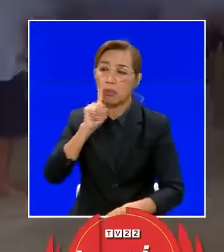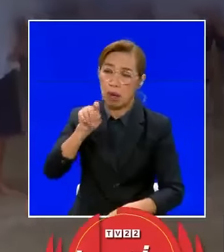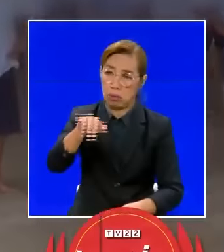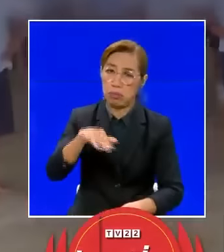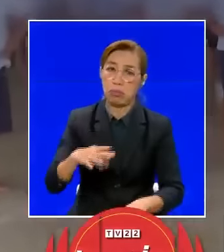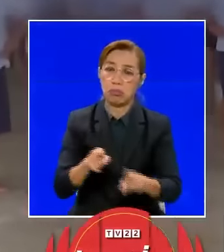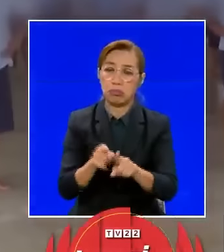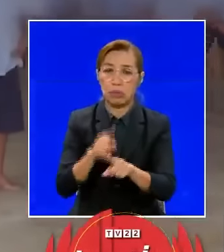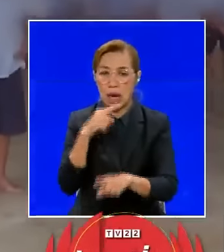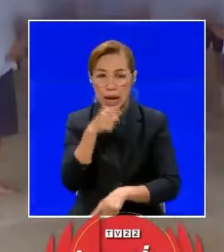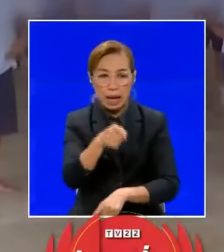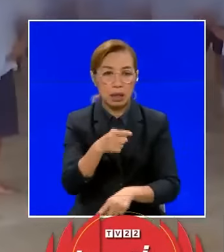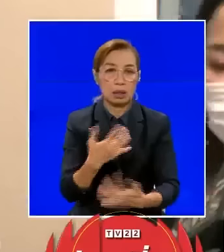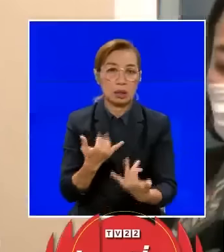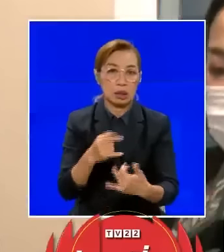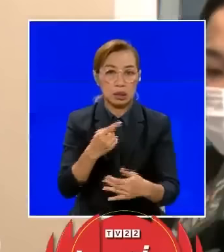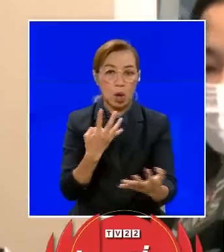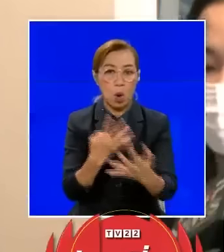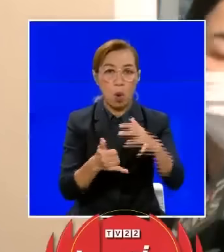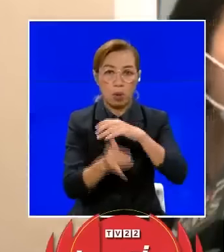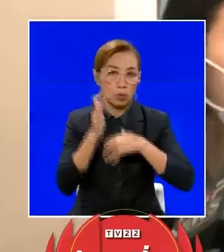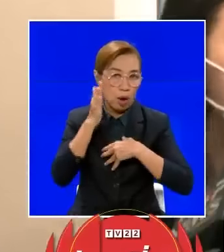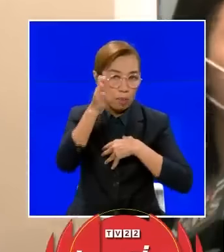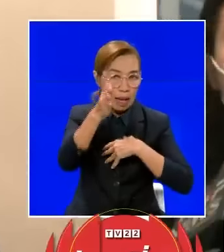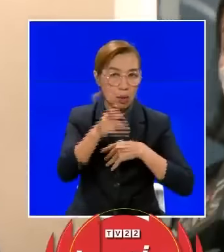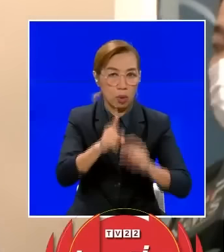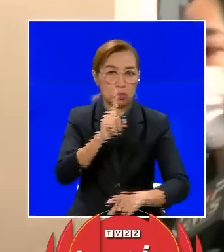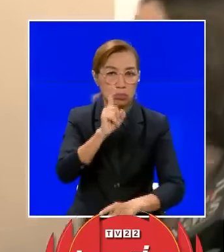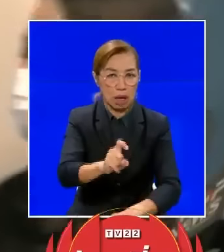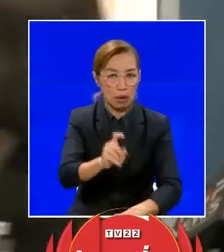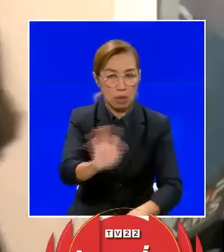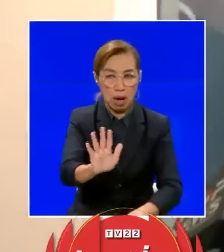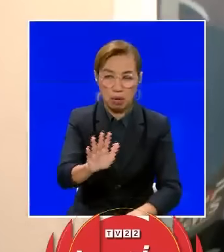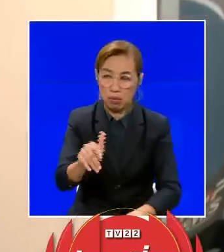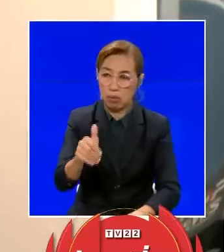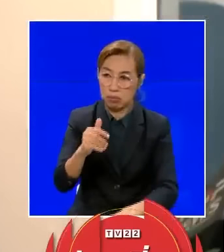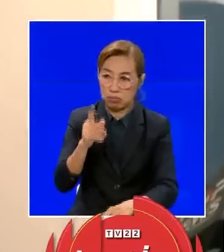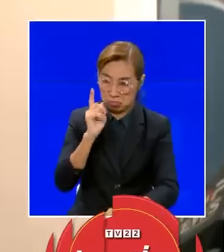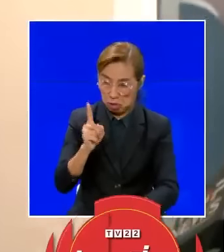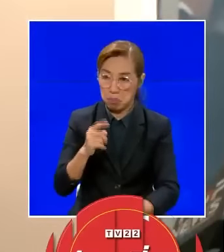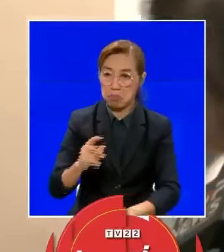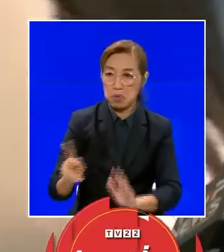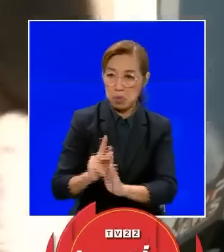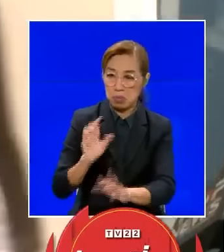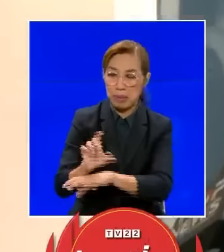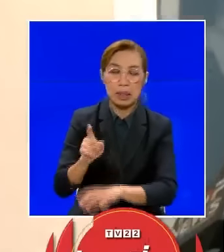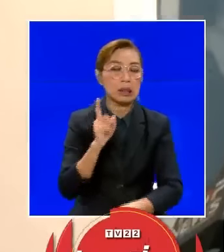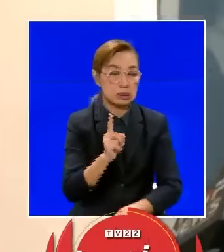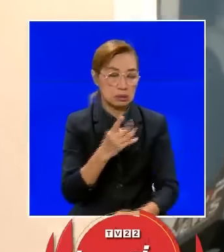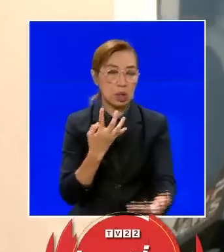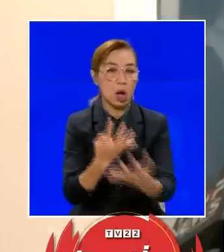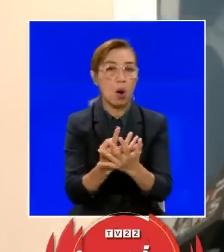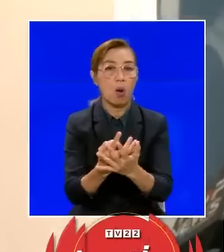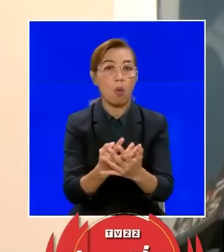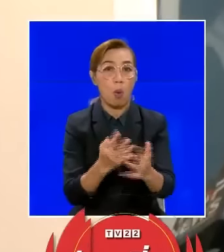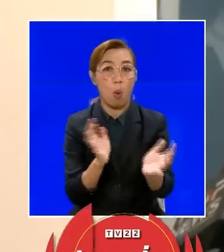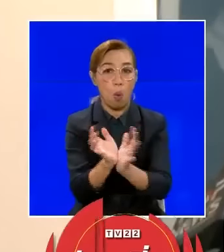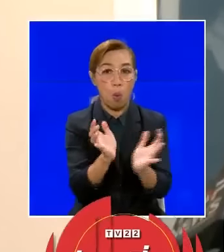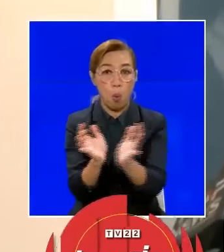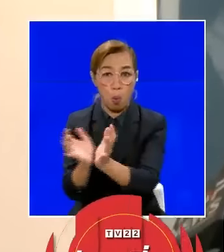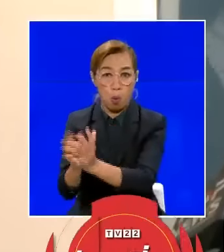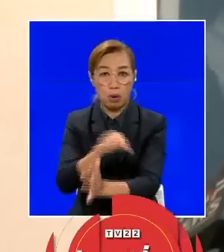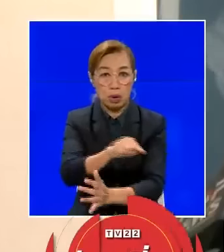าต้องไม่มีผู้ต้องขังเสียชีวิตในเรือนจำอีกรัฐมนตรีบอกว่าการเสียชีวิตในเรือนจำสถิติจริงๆมีเยอะมันก็อาจจะเกิดจากอาการเจ็บ